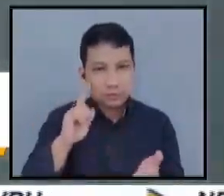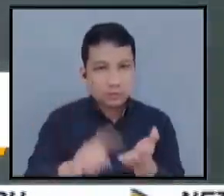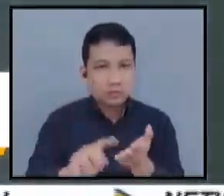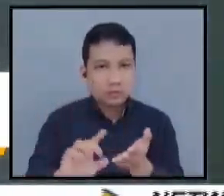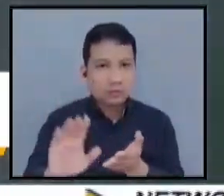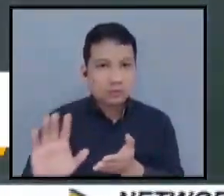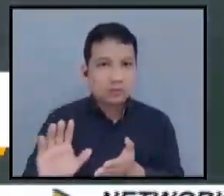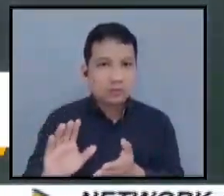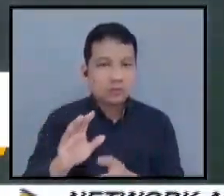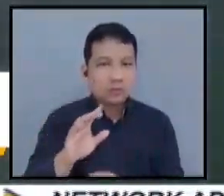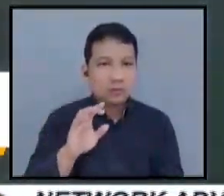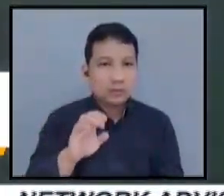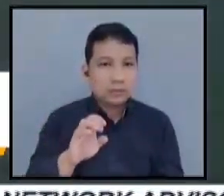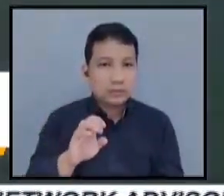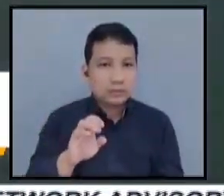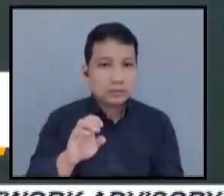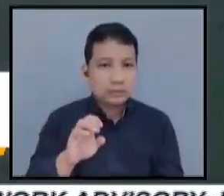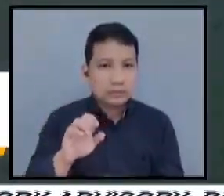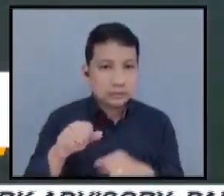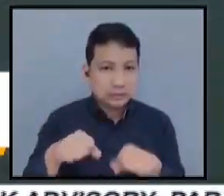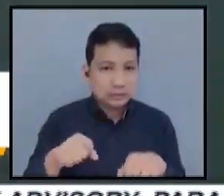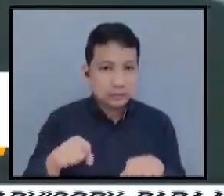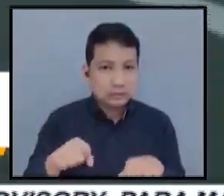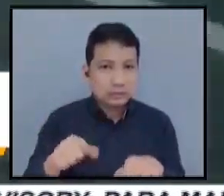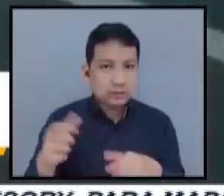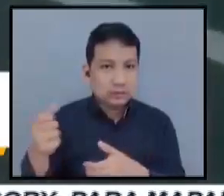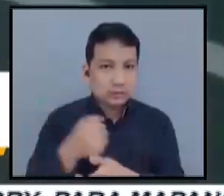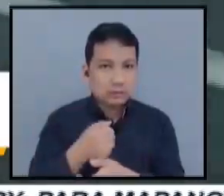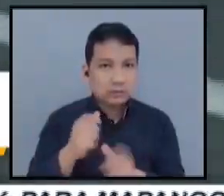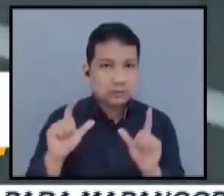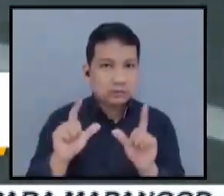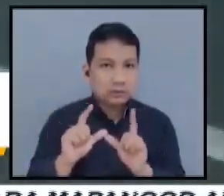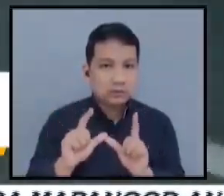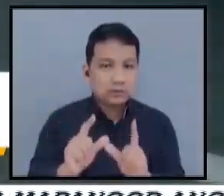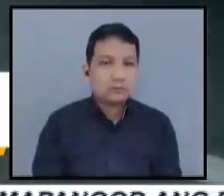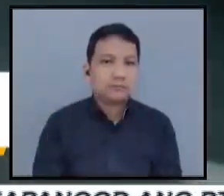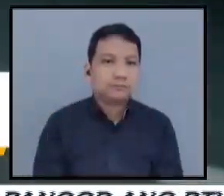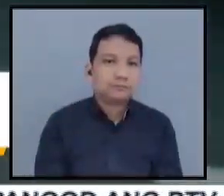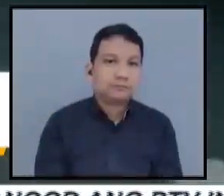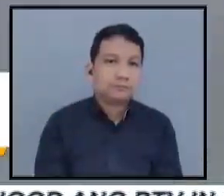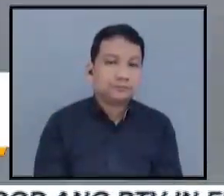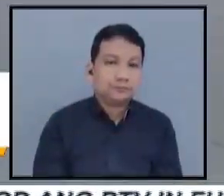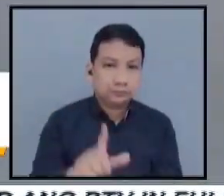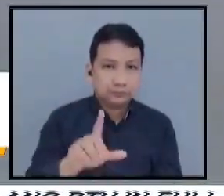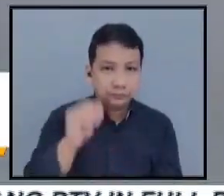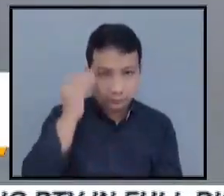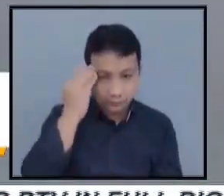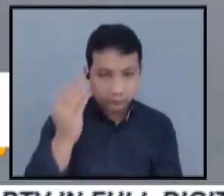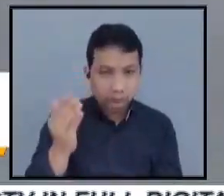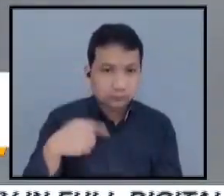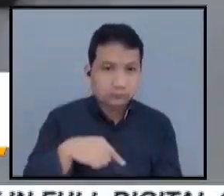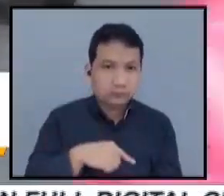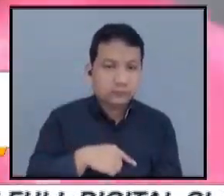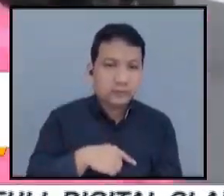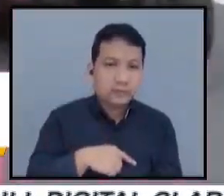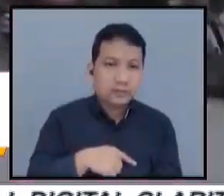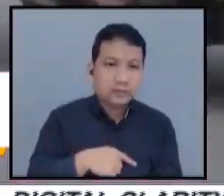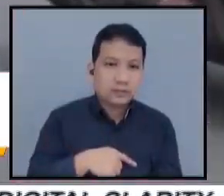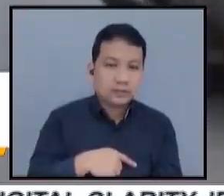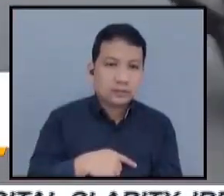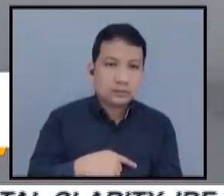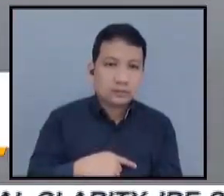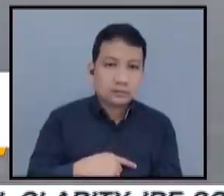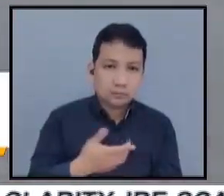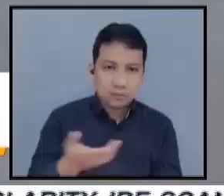e-light vehicles at kumuha ng lisensya sa Land Transportation Office o LTO. Sa kabila nito,